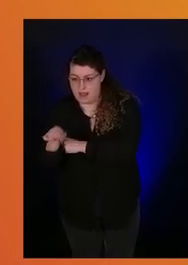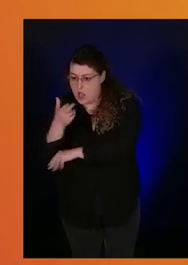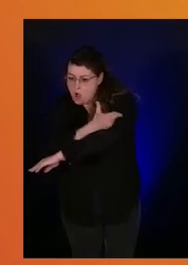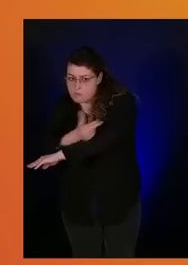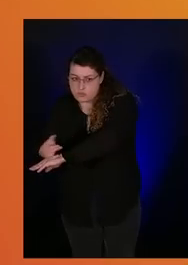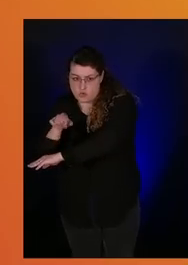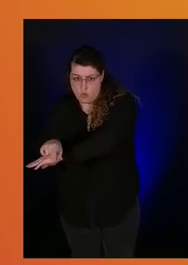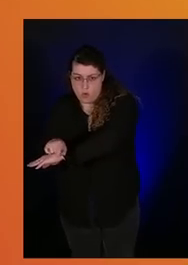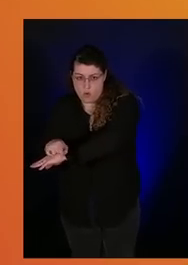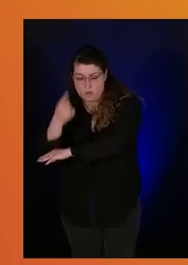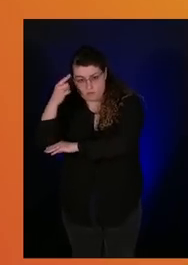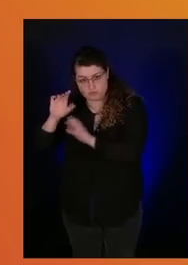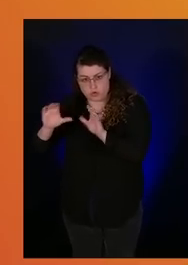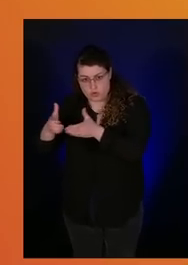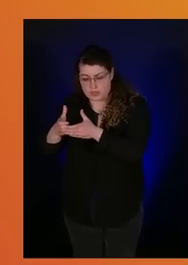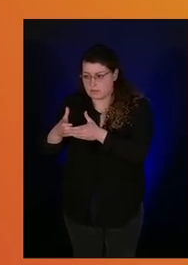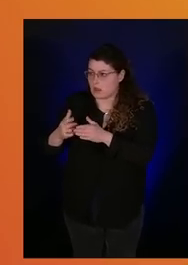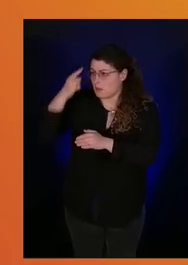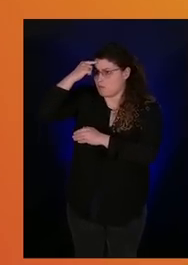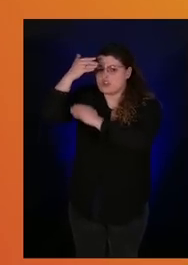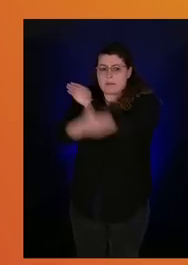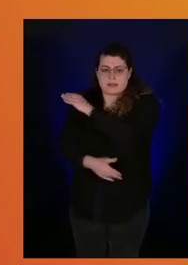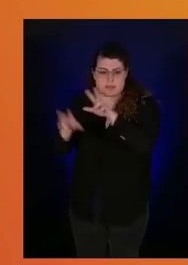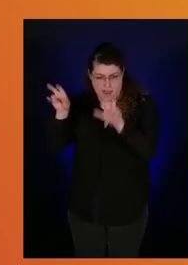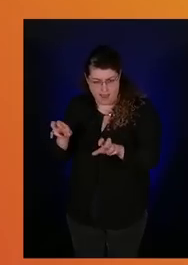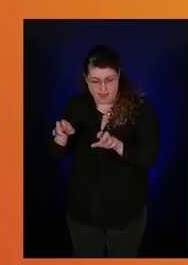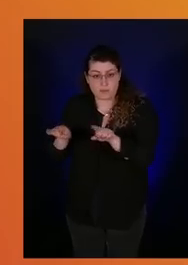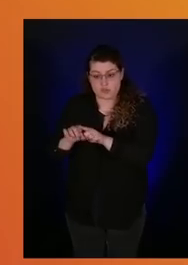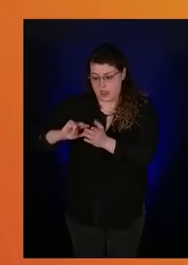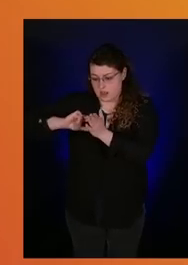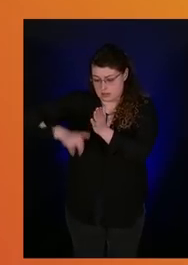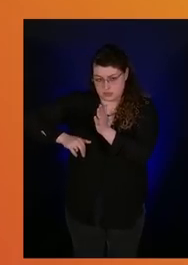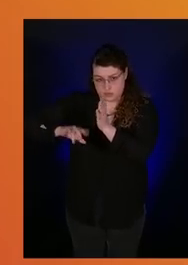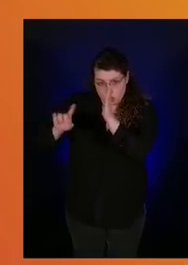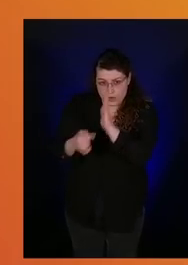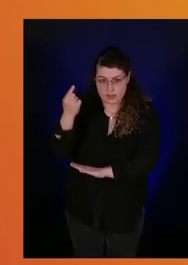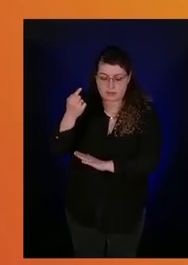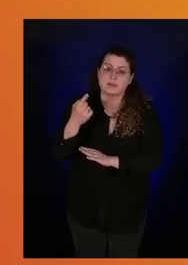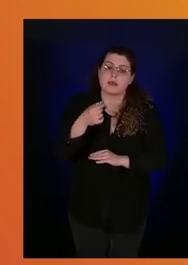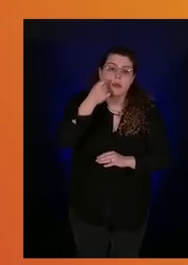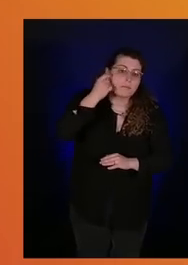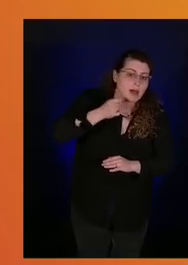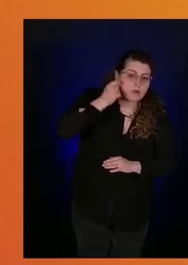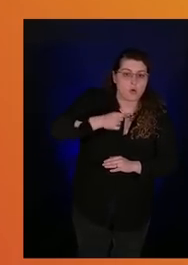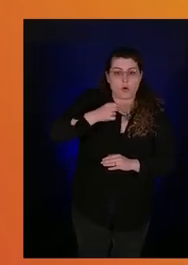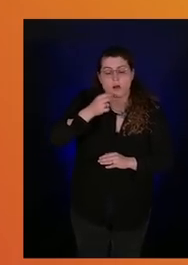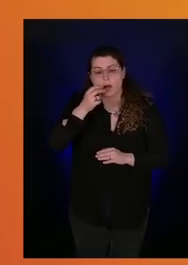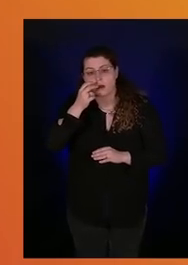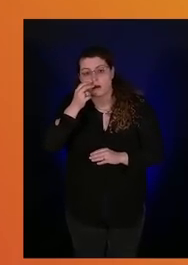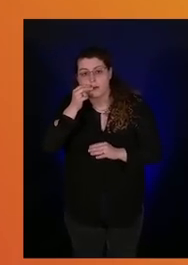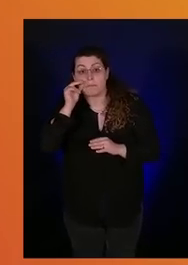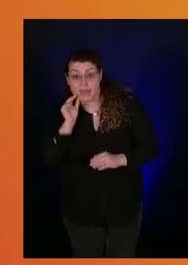dans le cadre du collectif Plus Jamais Ça, ainsi que pour la signature du plan de relance Macron-Merkel sans discussion aucune avec